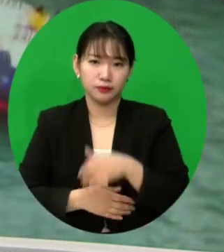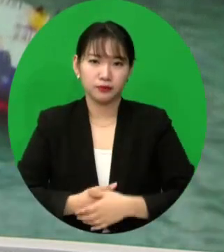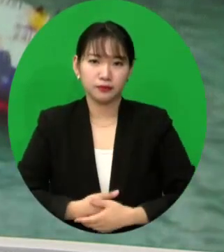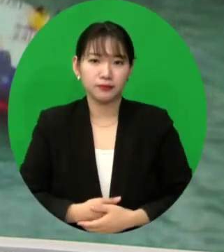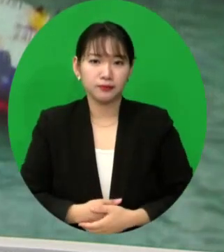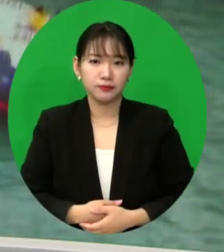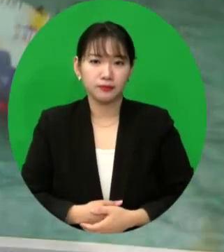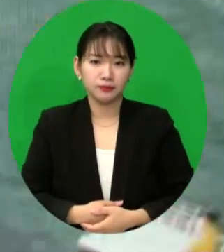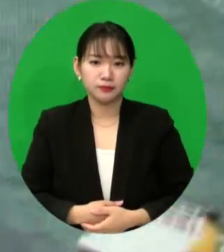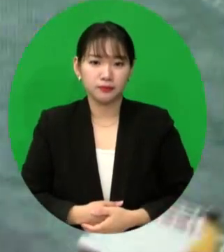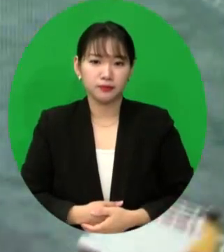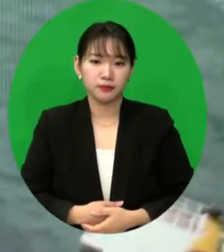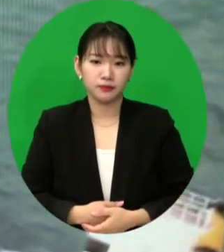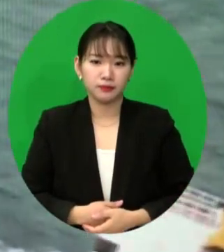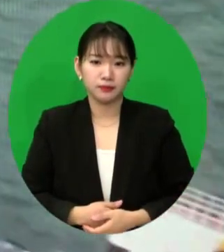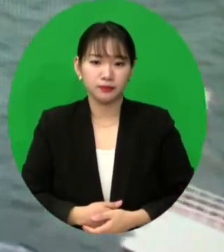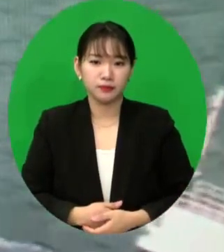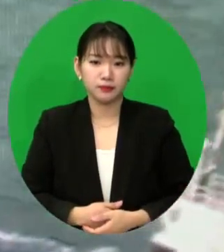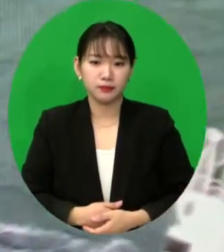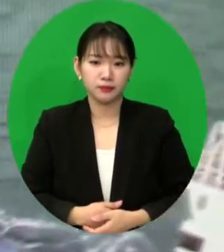기자입니다.